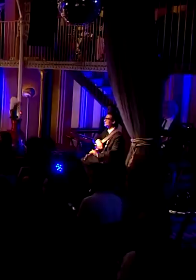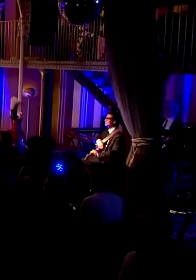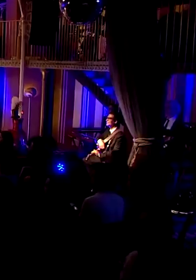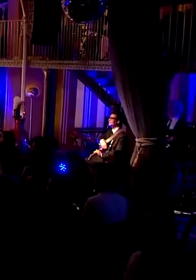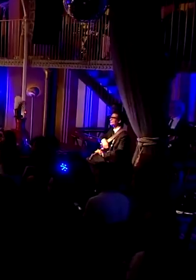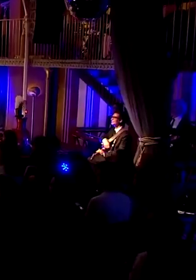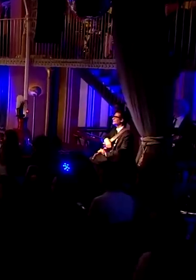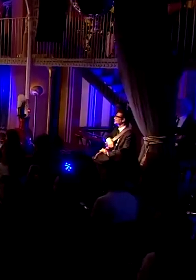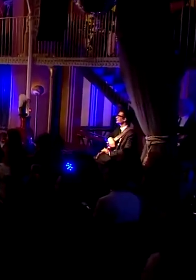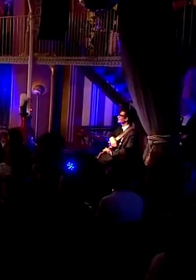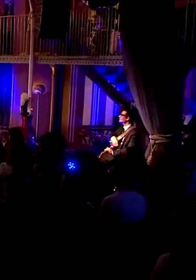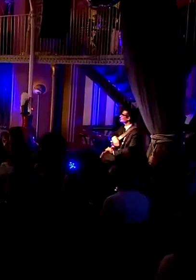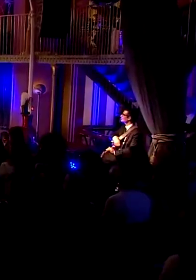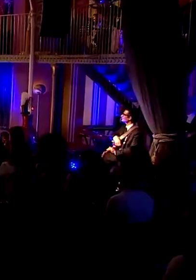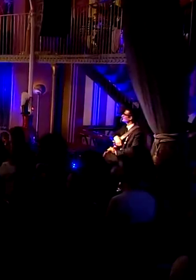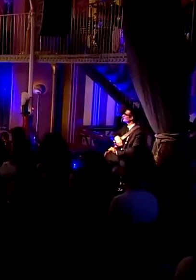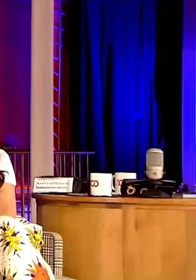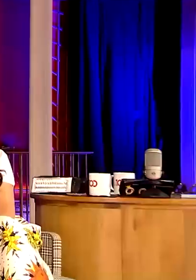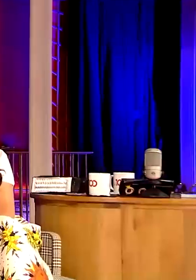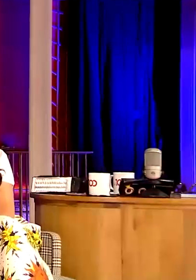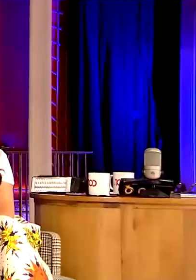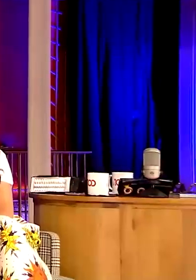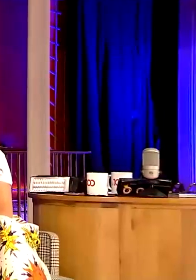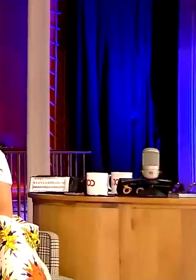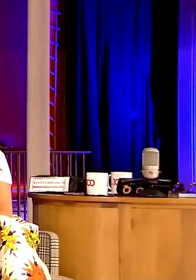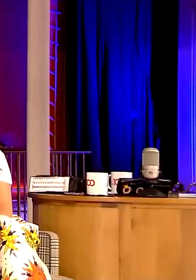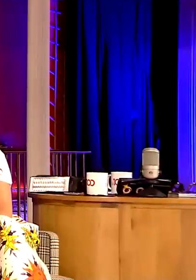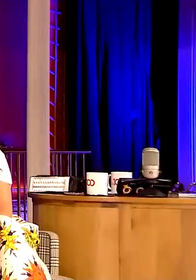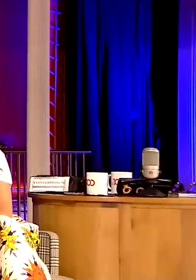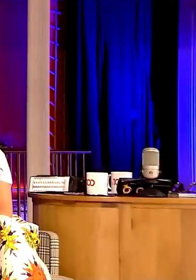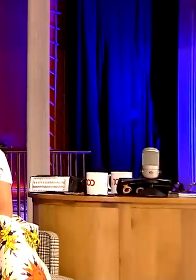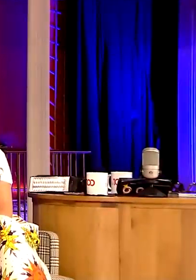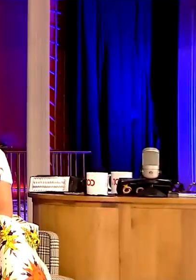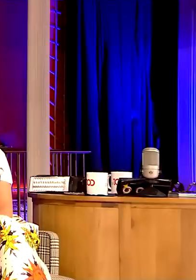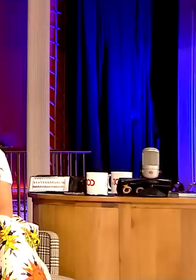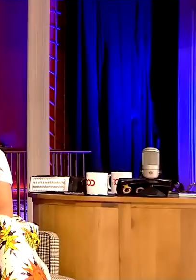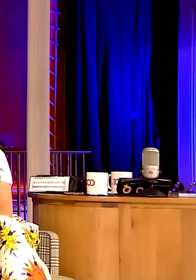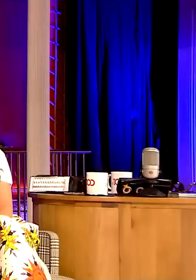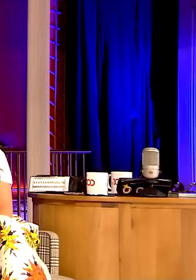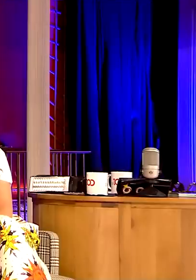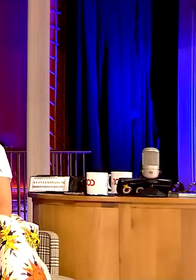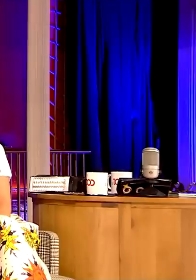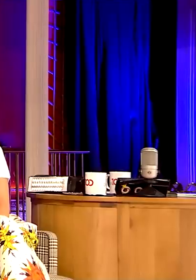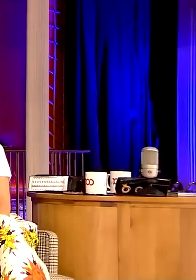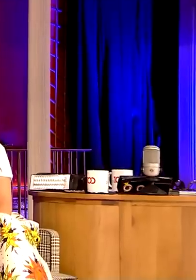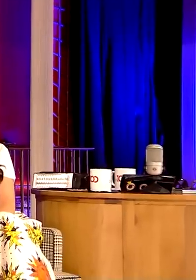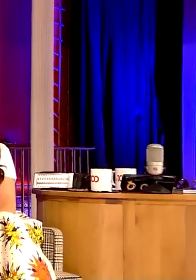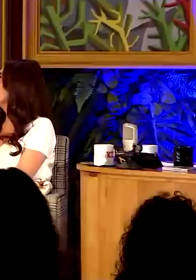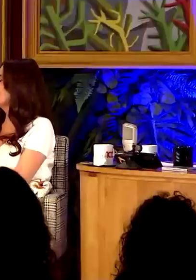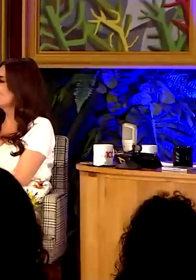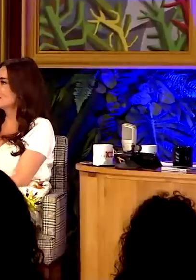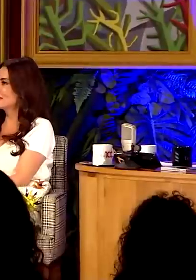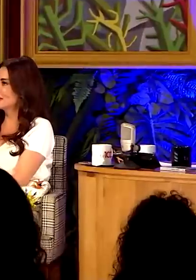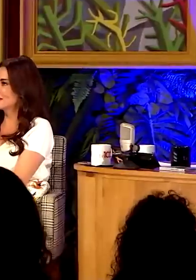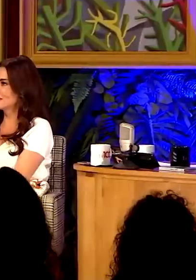daha güzel. Çok zor bir şey. Türk sinemasında uzun süre dramatik sahneler bir şey tutarak oynanabildi ancak.